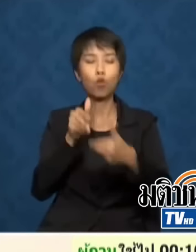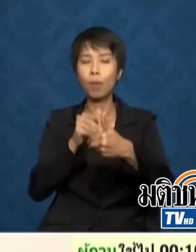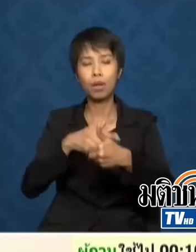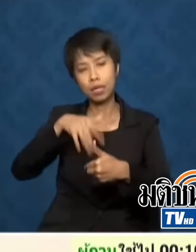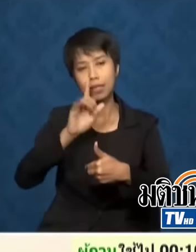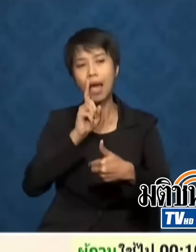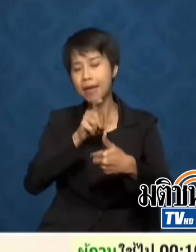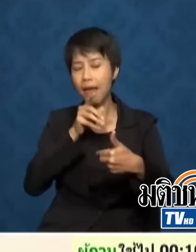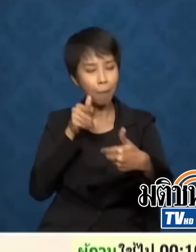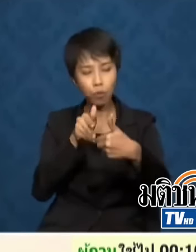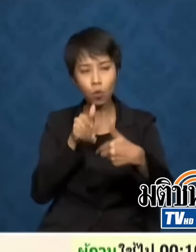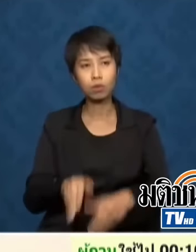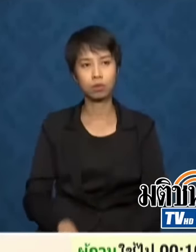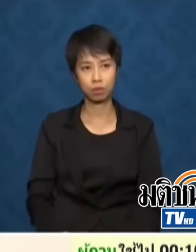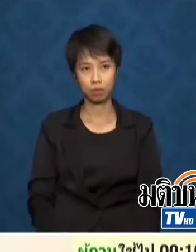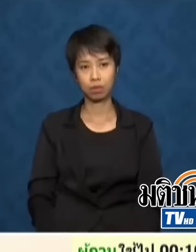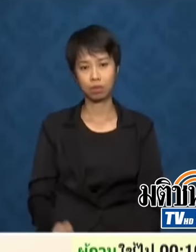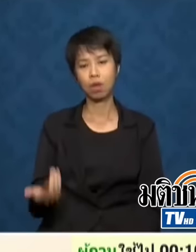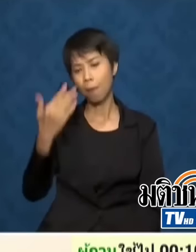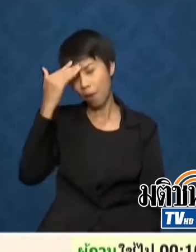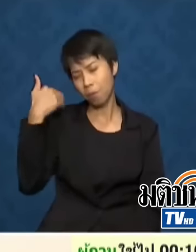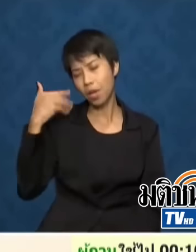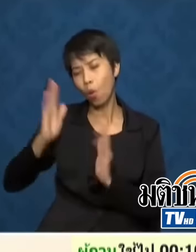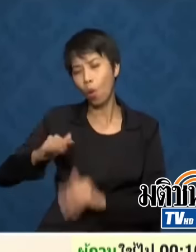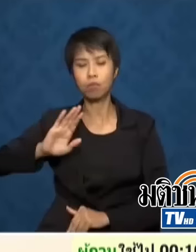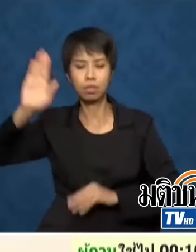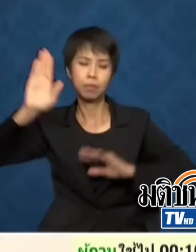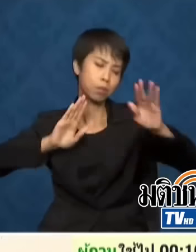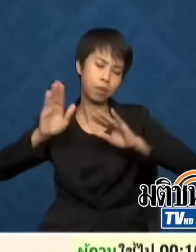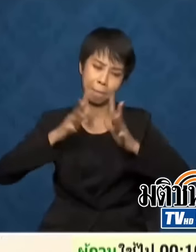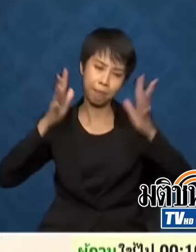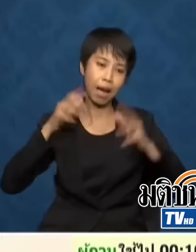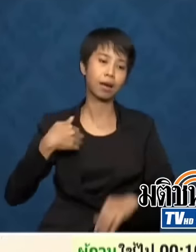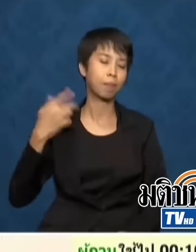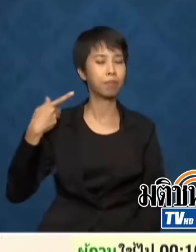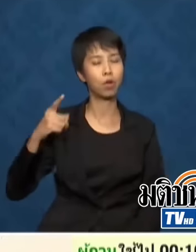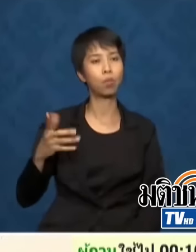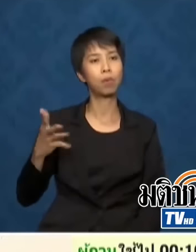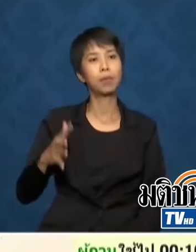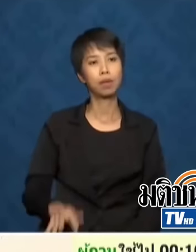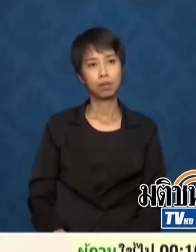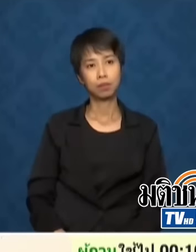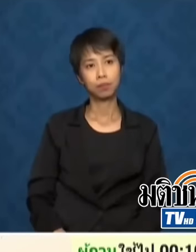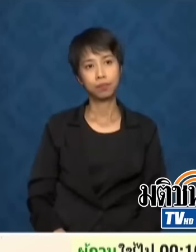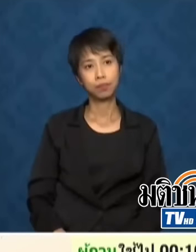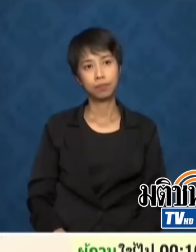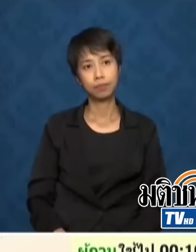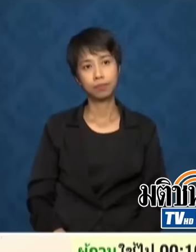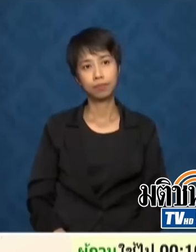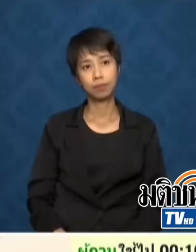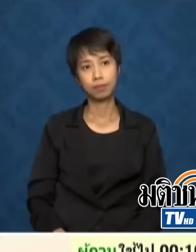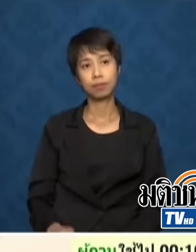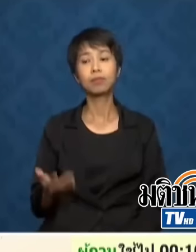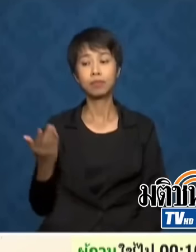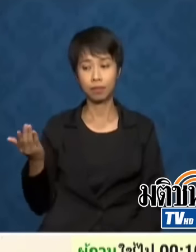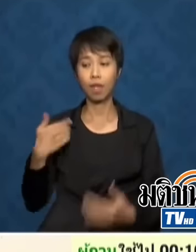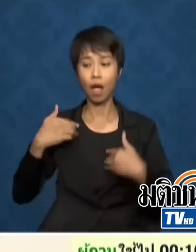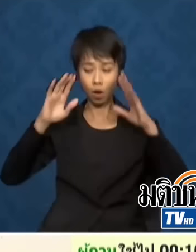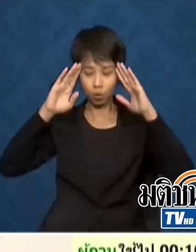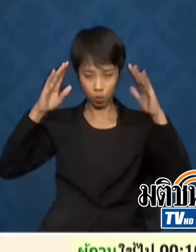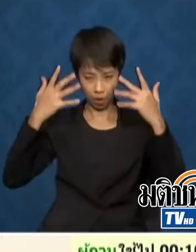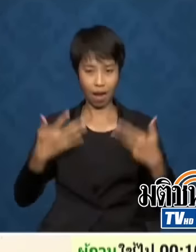ลยครับเดี๋ยวจะมีผู้ประท้วงอีกหลายท่านไม่มีประโยชน์อะไรครับเพราะว่าท่านก็เป็นมีประสบการณ์แล้วในเ